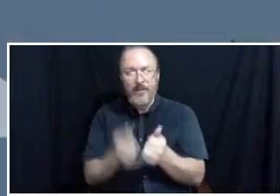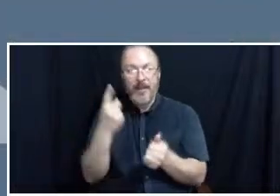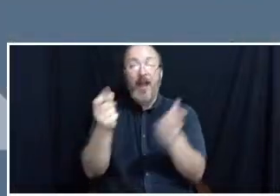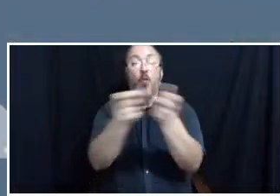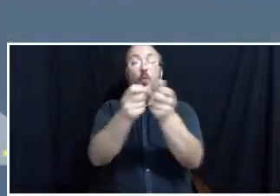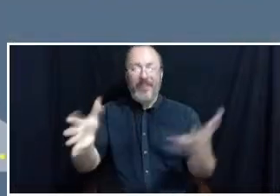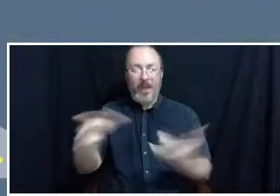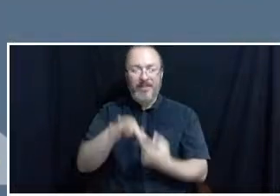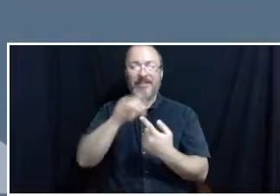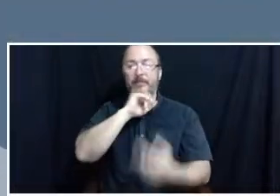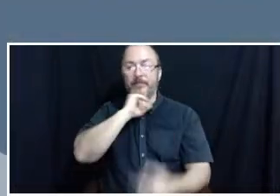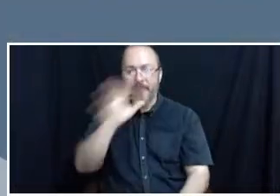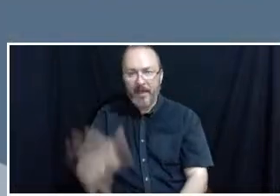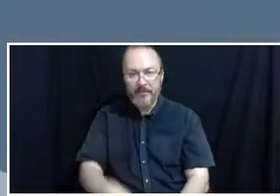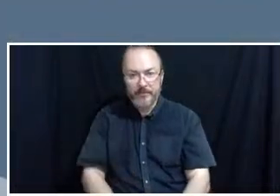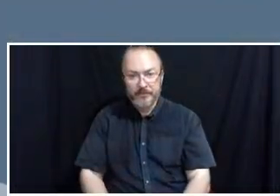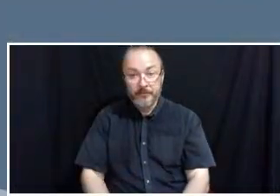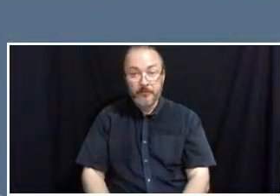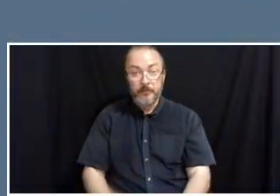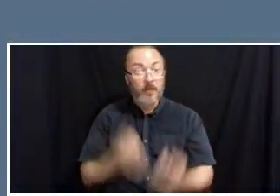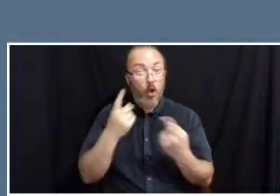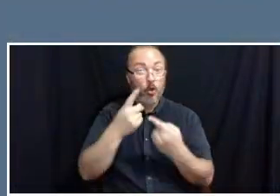tous, y compris la vôtre.